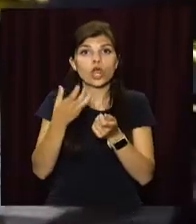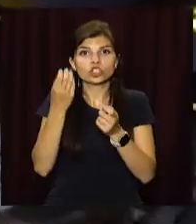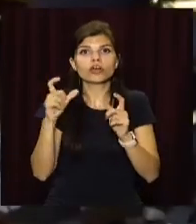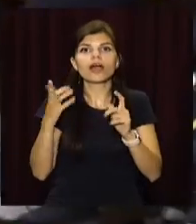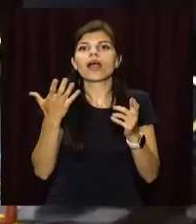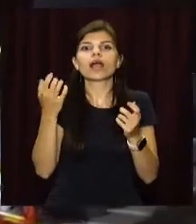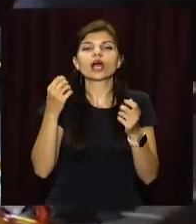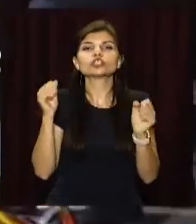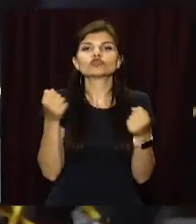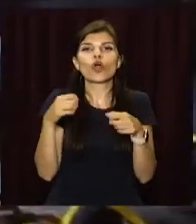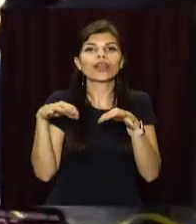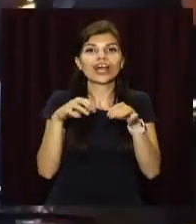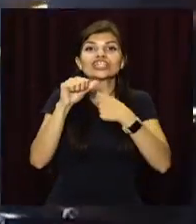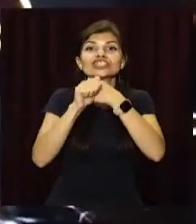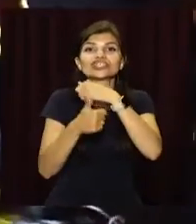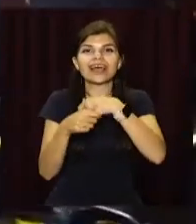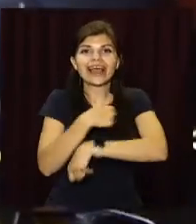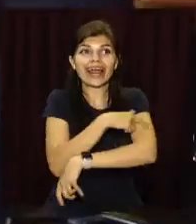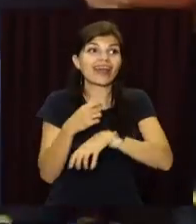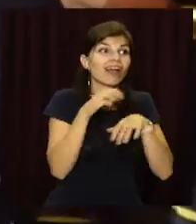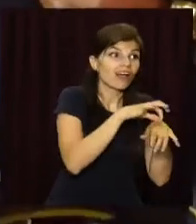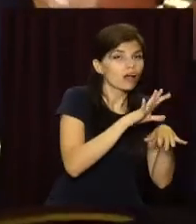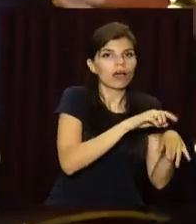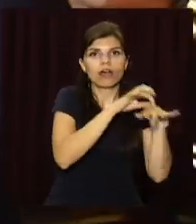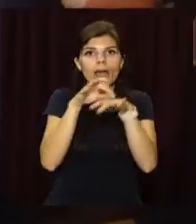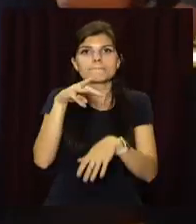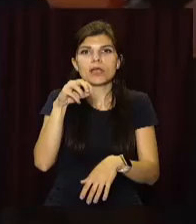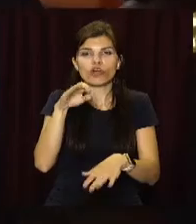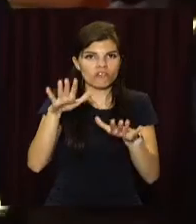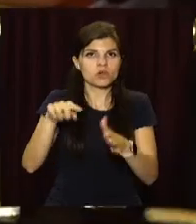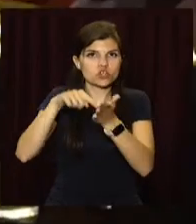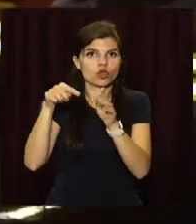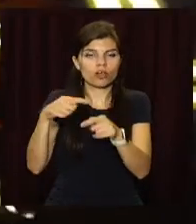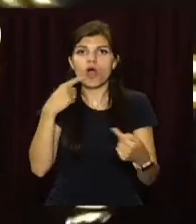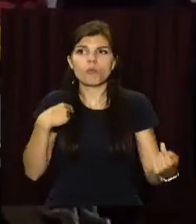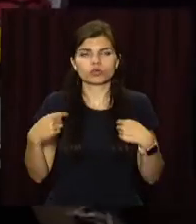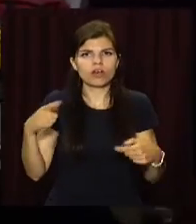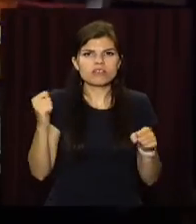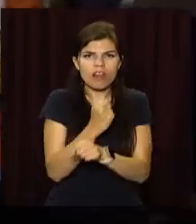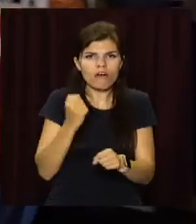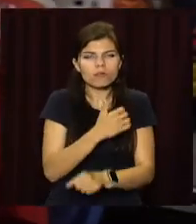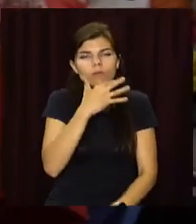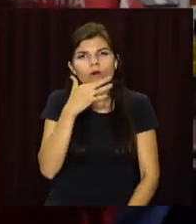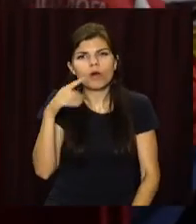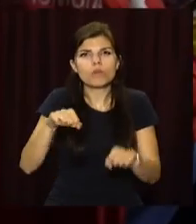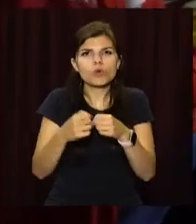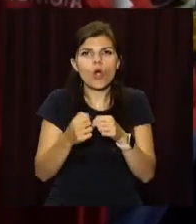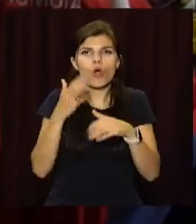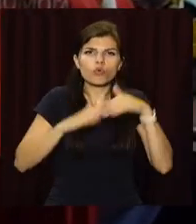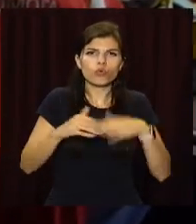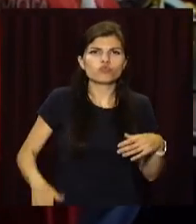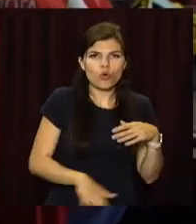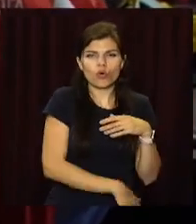якого швидка попередньо відвезла до 16-ї лікарні. Медики кажуть, у постраждалих численні травми, у них поламані